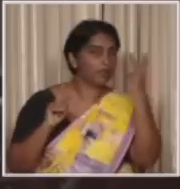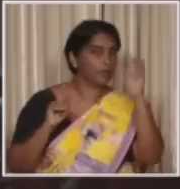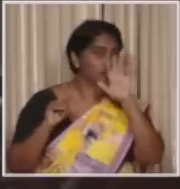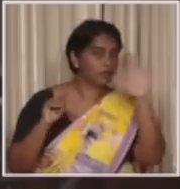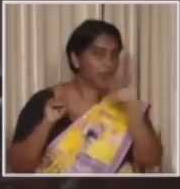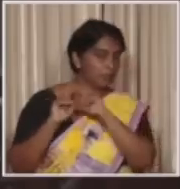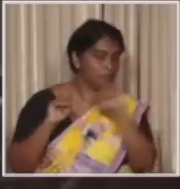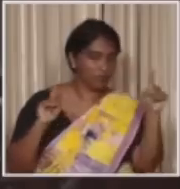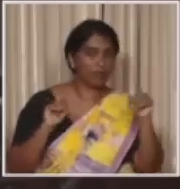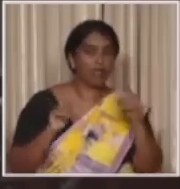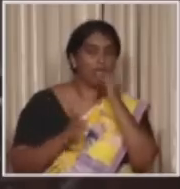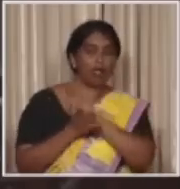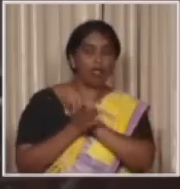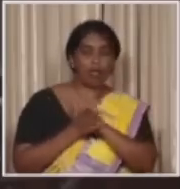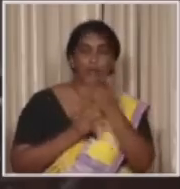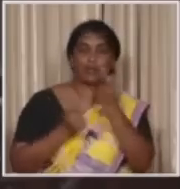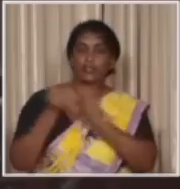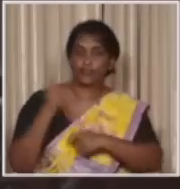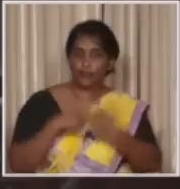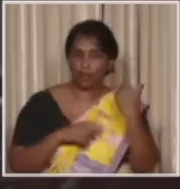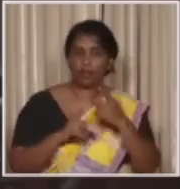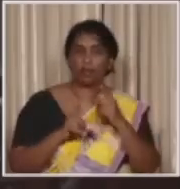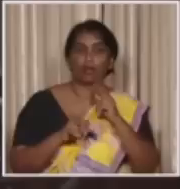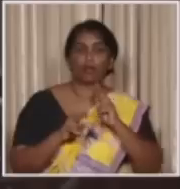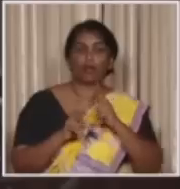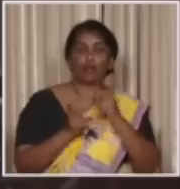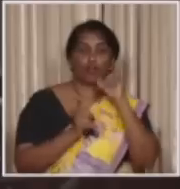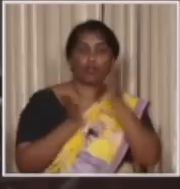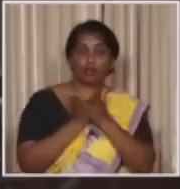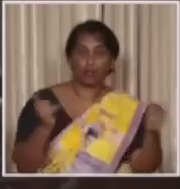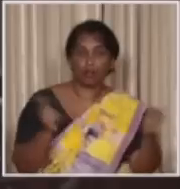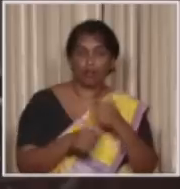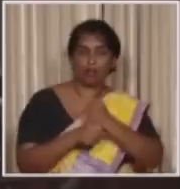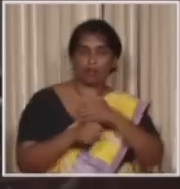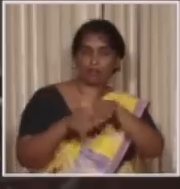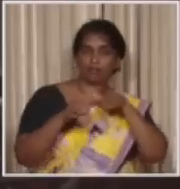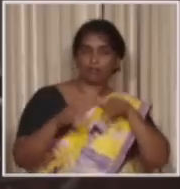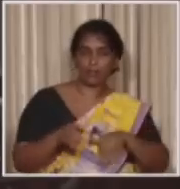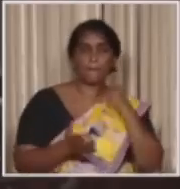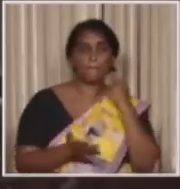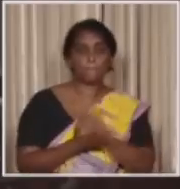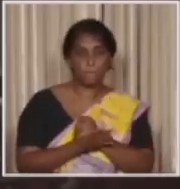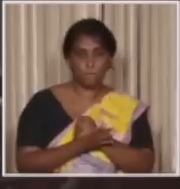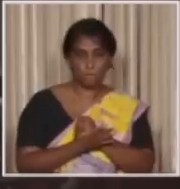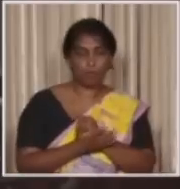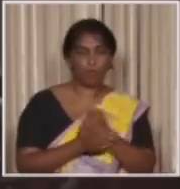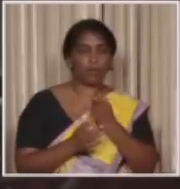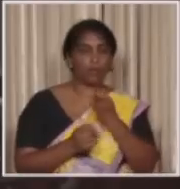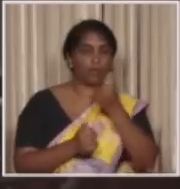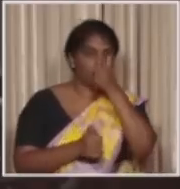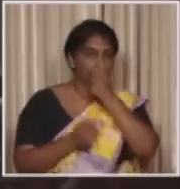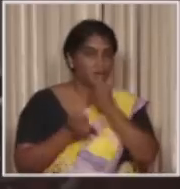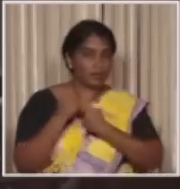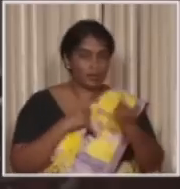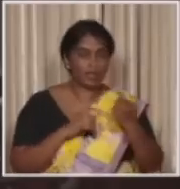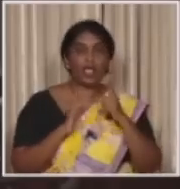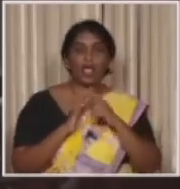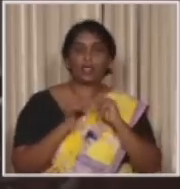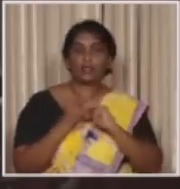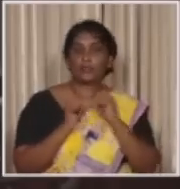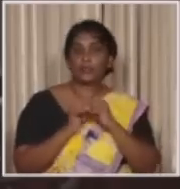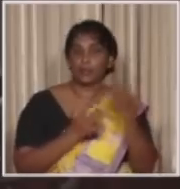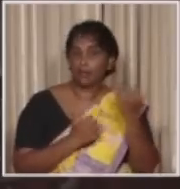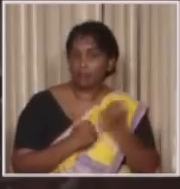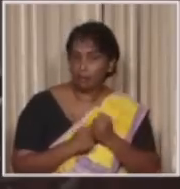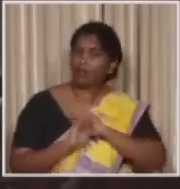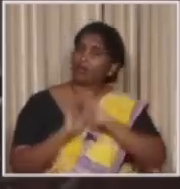2015-2019 කාලේ හම්බන්තොට විකිණීම පෝට් සිටි එකෙන් ආණ්ඩුව ඉවත්වීම මහා බැංකුවේ බොන්ඩ් ඉෂු එක ISB ගැනීම